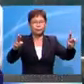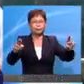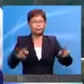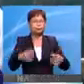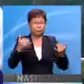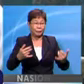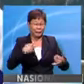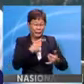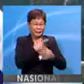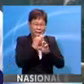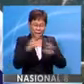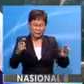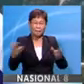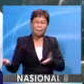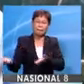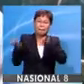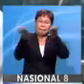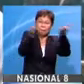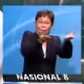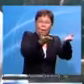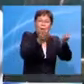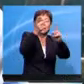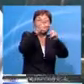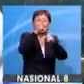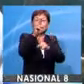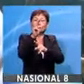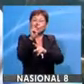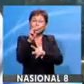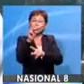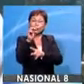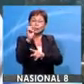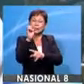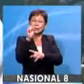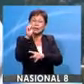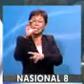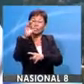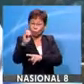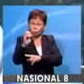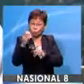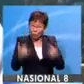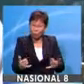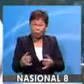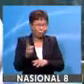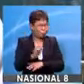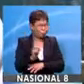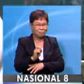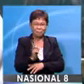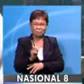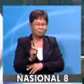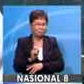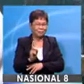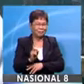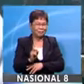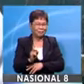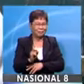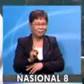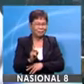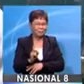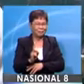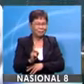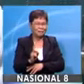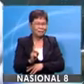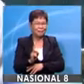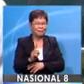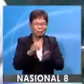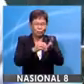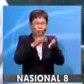persiapan untuk bawa ke UNESCO tah ya dia bukan untuk gazet kata warisan